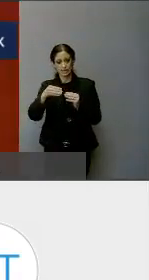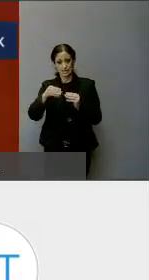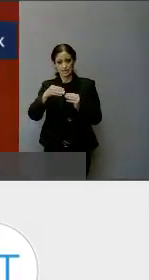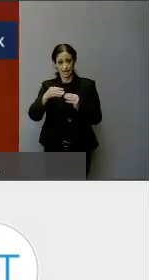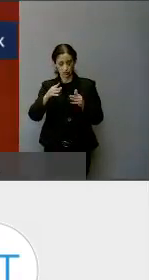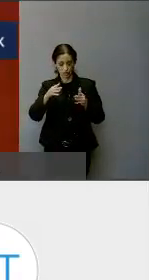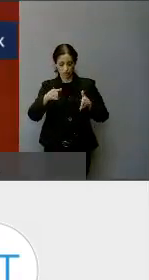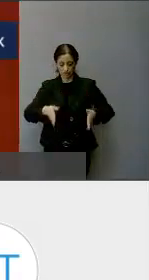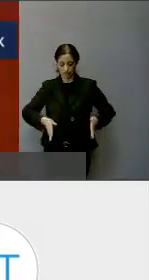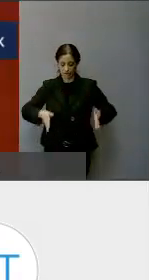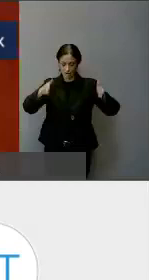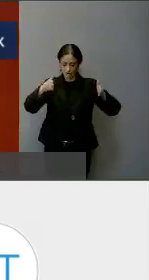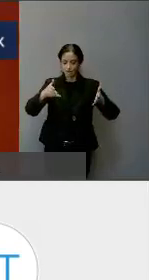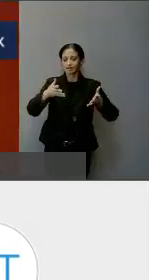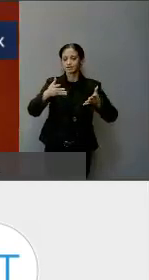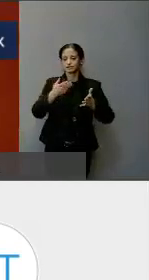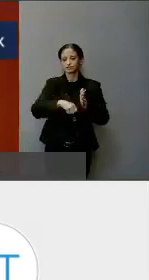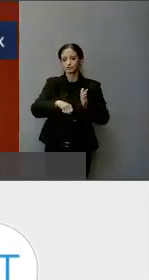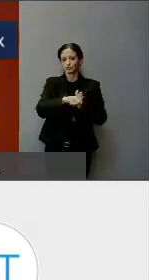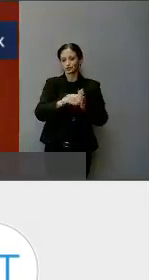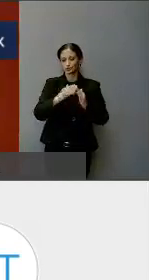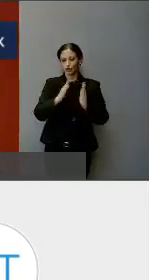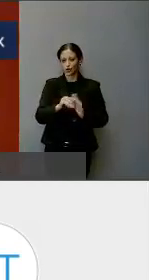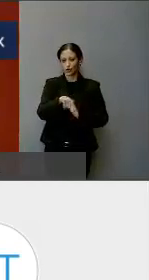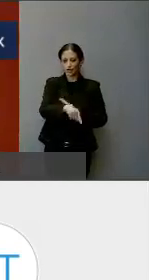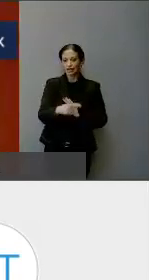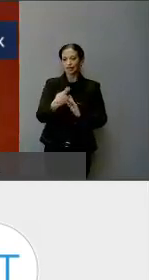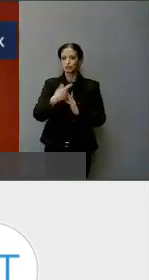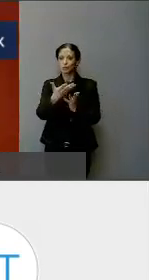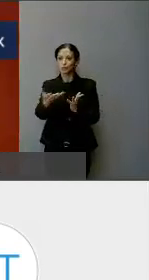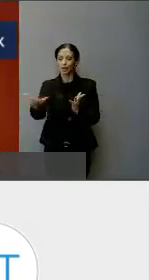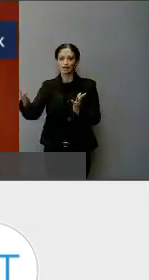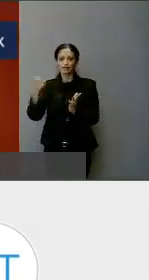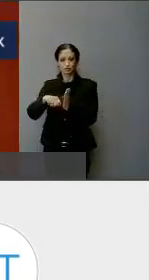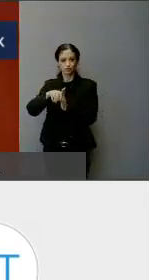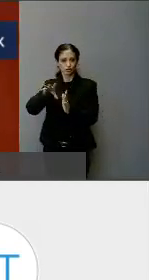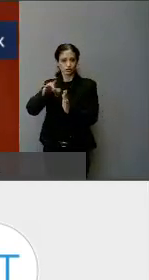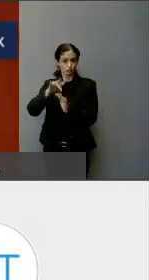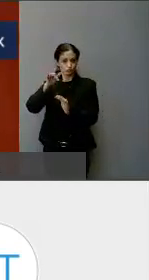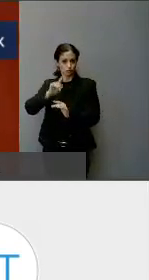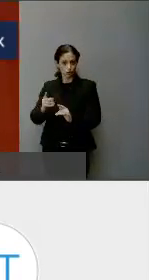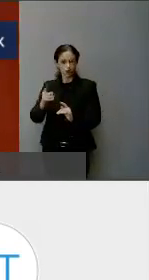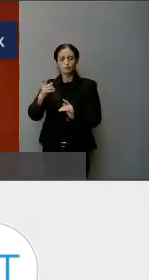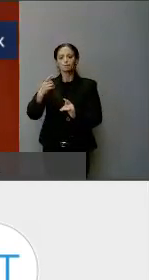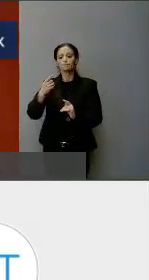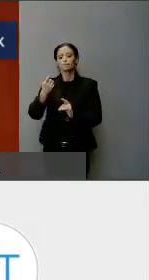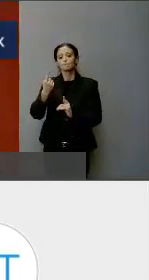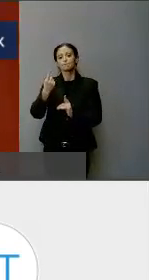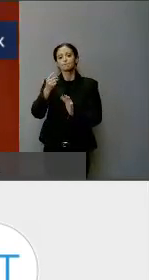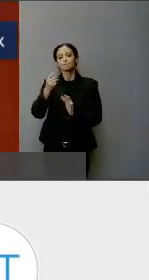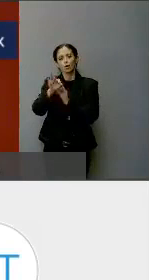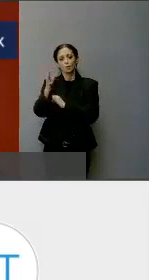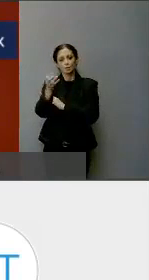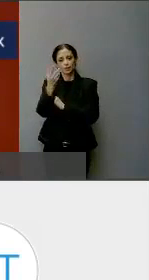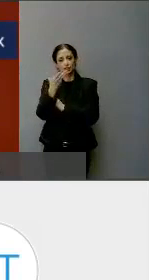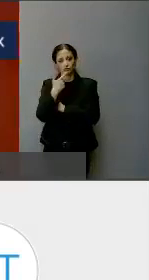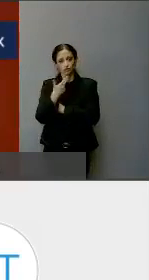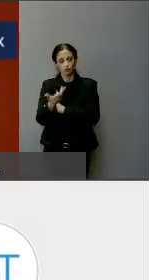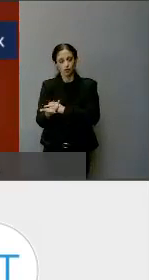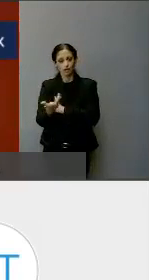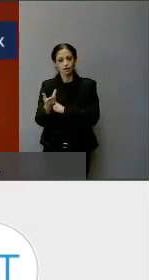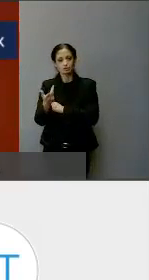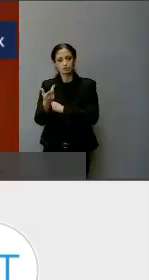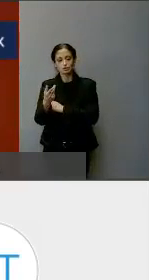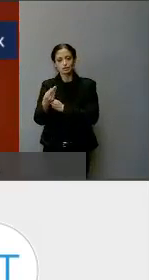nel paesaggio storico dunque le agricole esistenti e rudy danesi lo scopo è quello di creare un nuovo